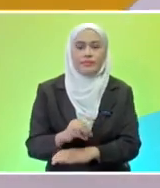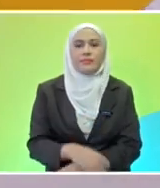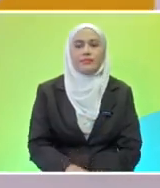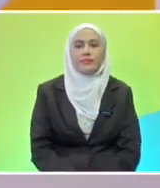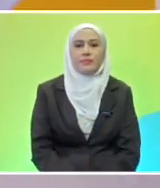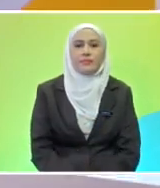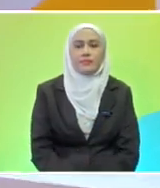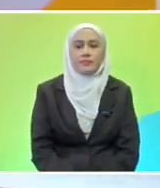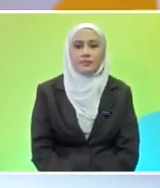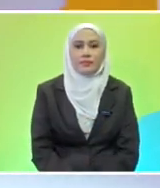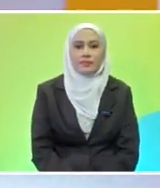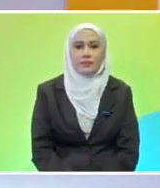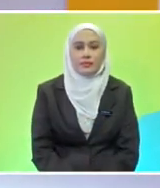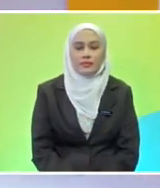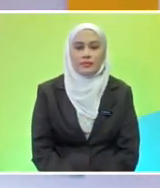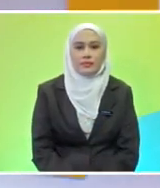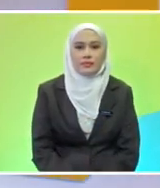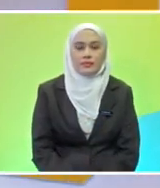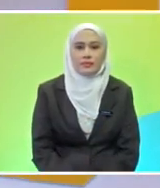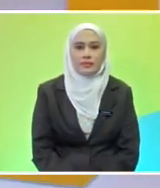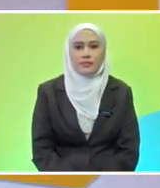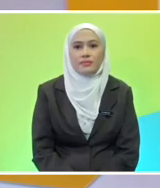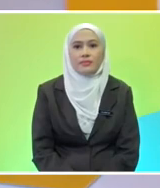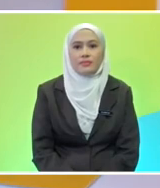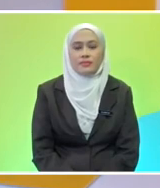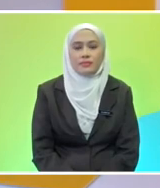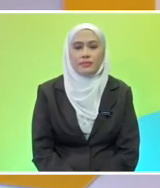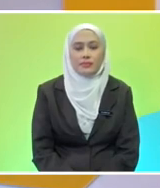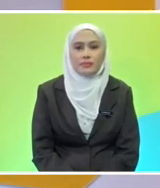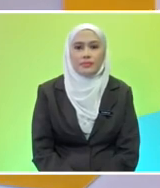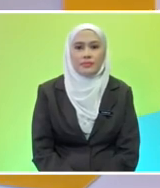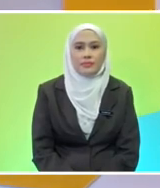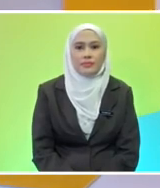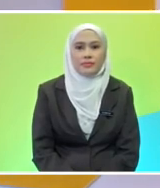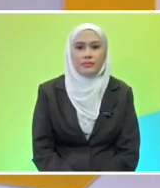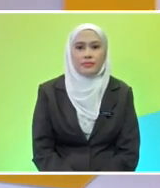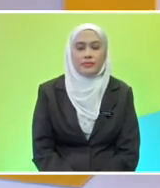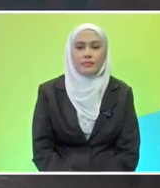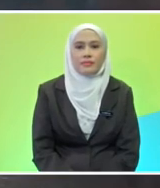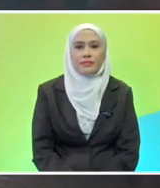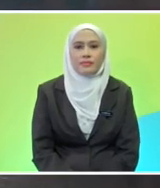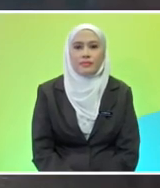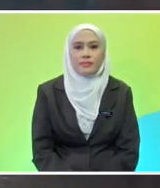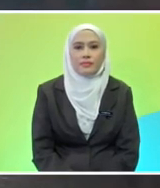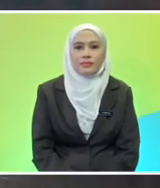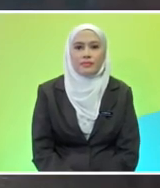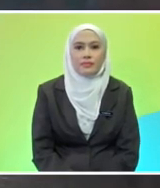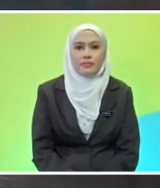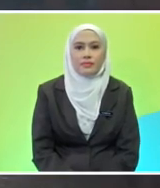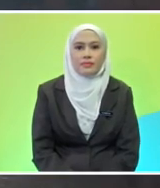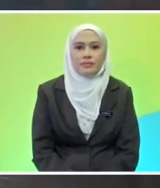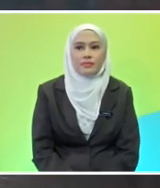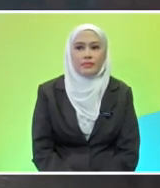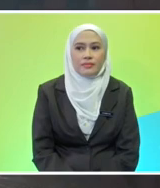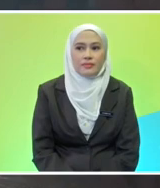sam sam, guli guli guli guli guli, aram sam sam, aram sam sam, aram sam sam, guli guli guli guli guli,